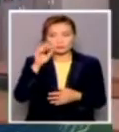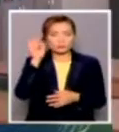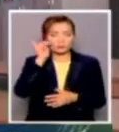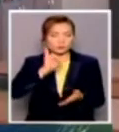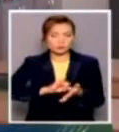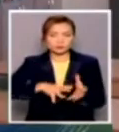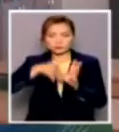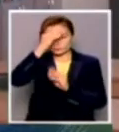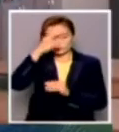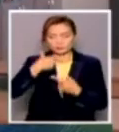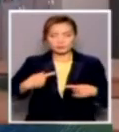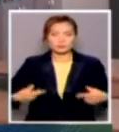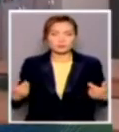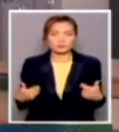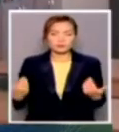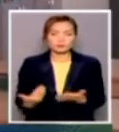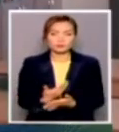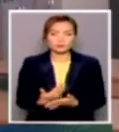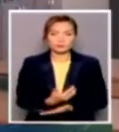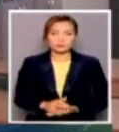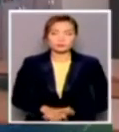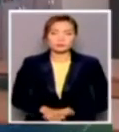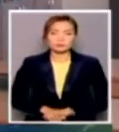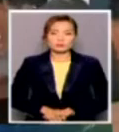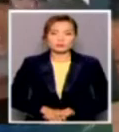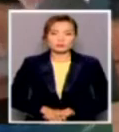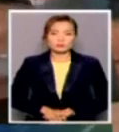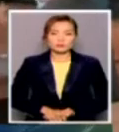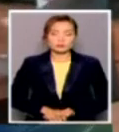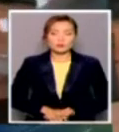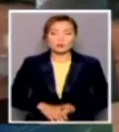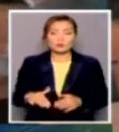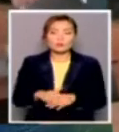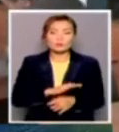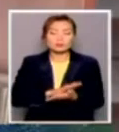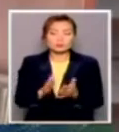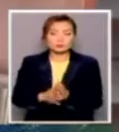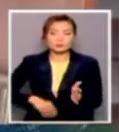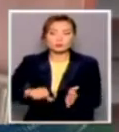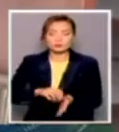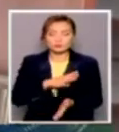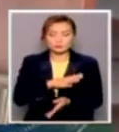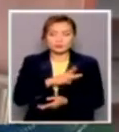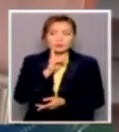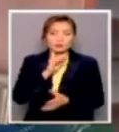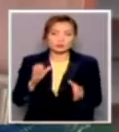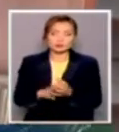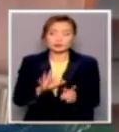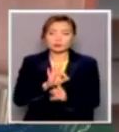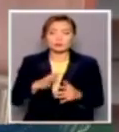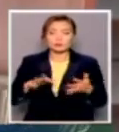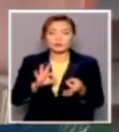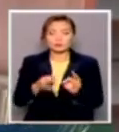почерпнули из этого текста много полезного и интересного для себя. В этом благородном мероприятии приняли участие волонтеры с целью